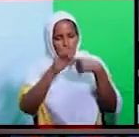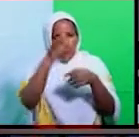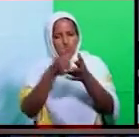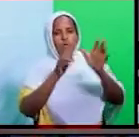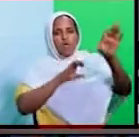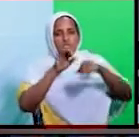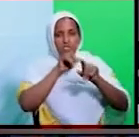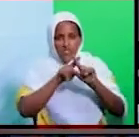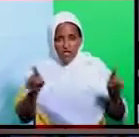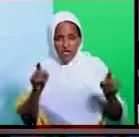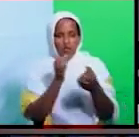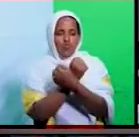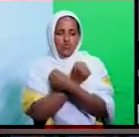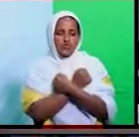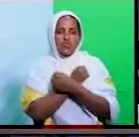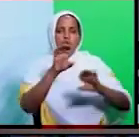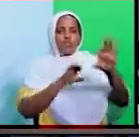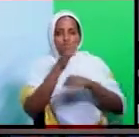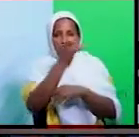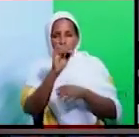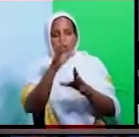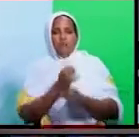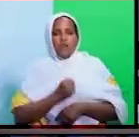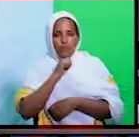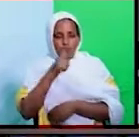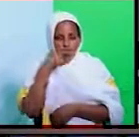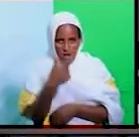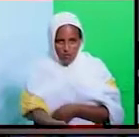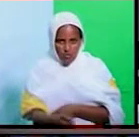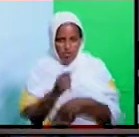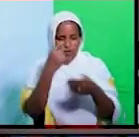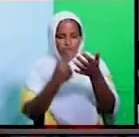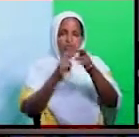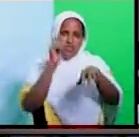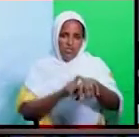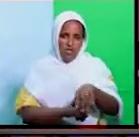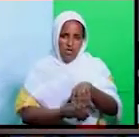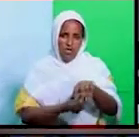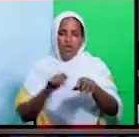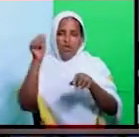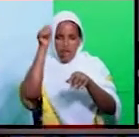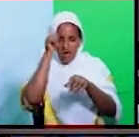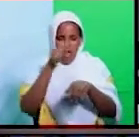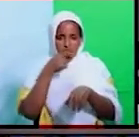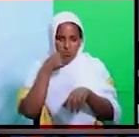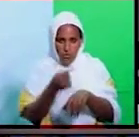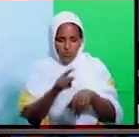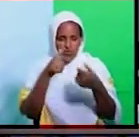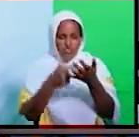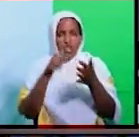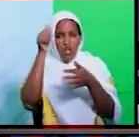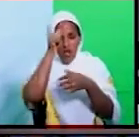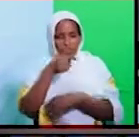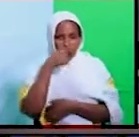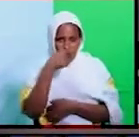ነገርን ከእግዚአብሔር እየተላኩ ነግረውታል። ለምሳሌ ትንቢተ ዳንኤል ምዕራፍ 10 ቁጥር 11 ላይ ያለውን ብናነበው እርሱም እጅግ የተወደድክ ሰው ዳንኤል